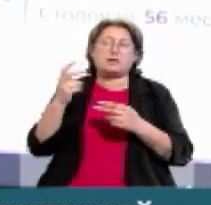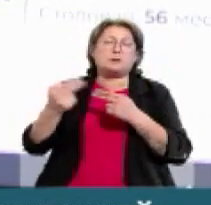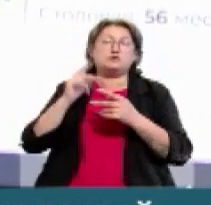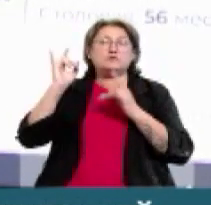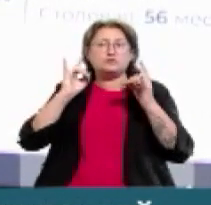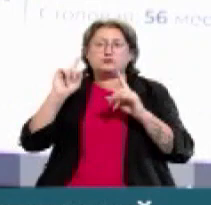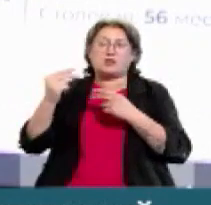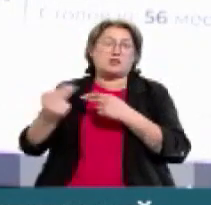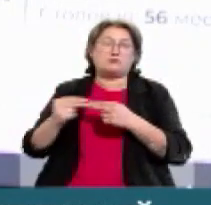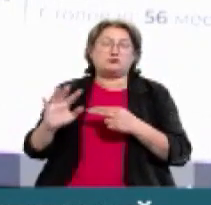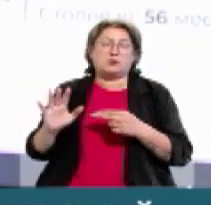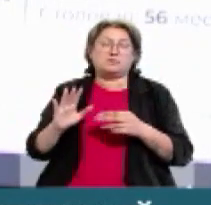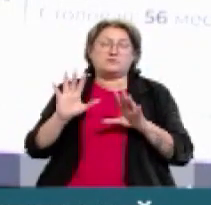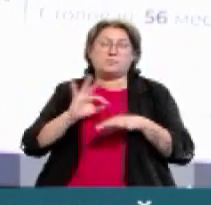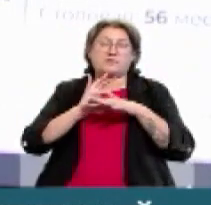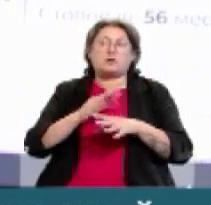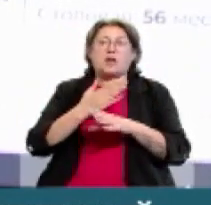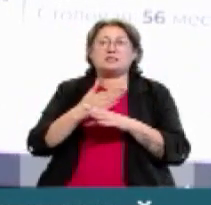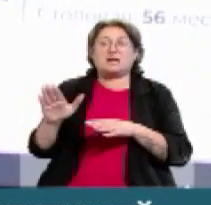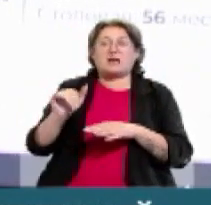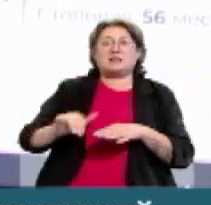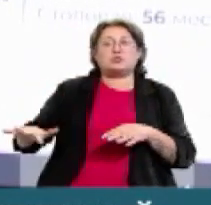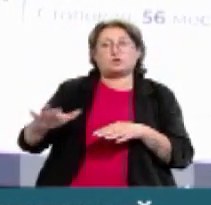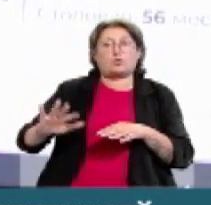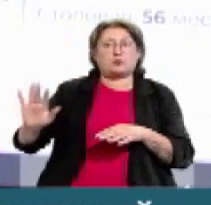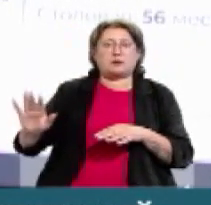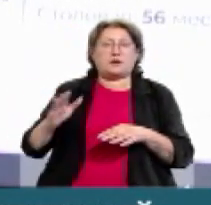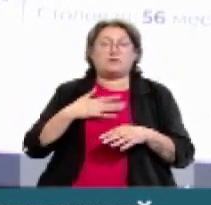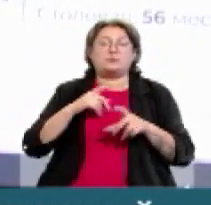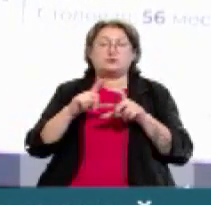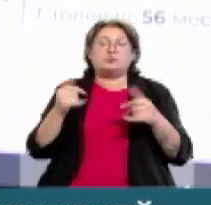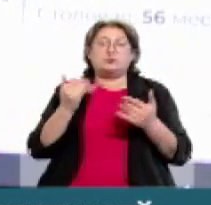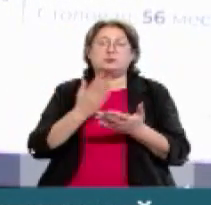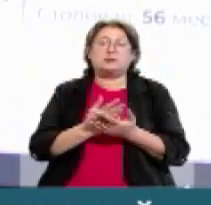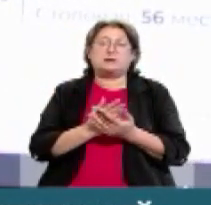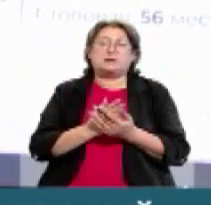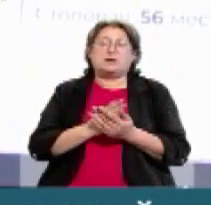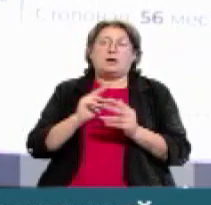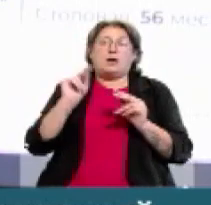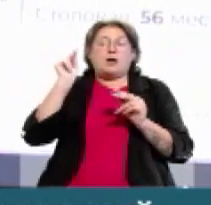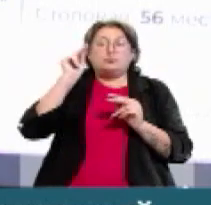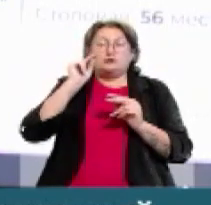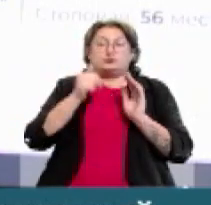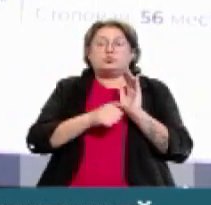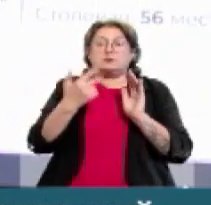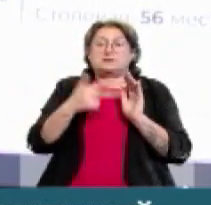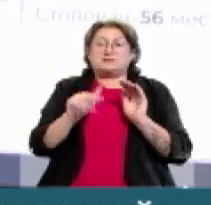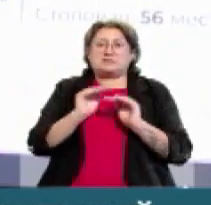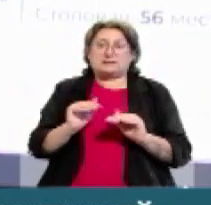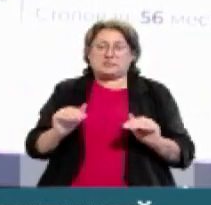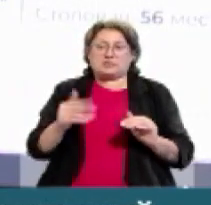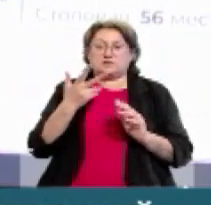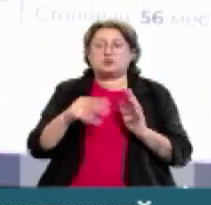мешает остальным. Все происходит в отдельной территории. В нашей школе на сегодняшний день обучается около 630